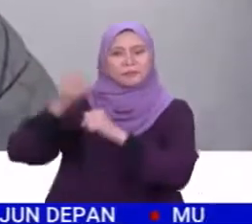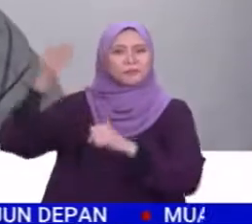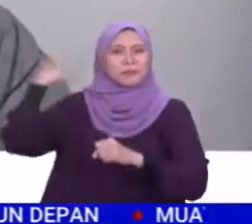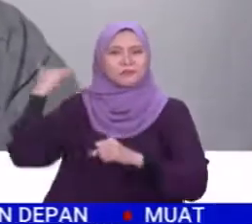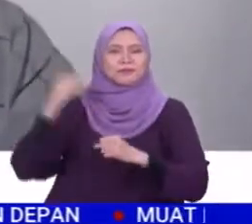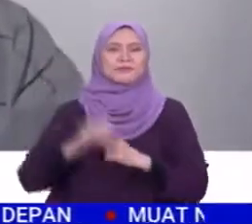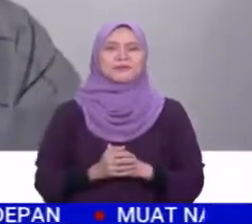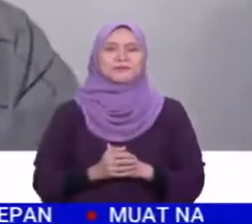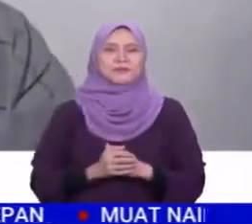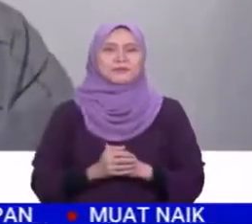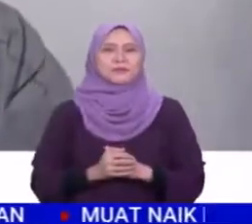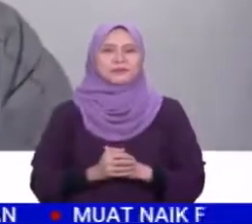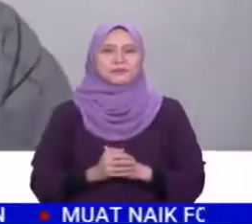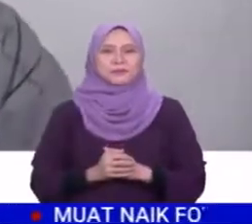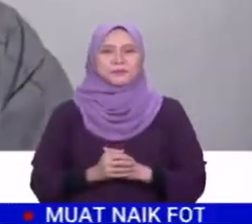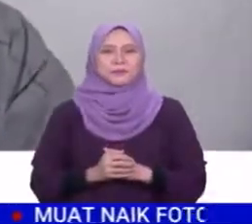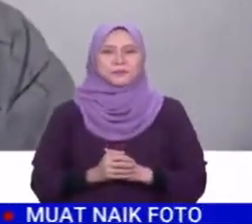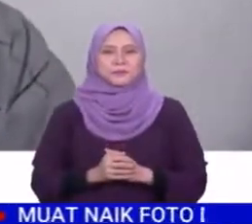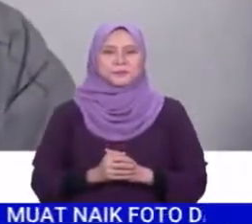tak kira lah, dari segi